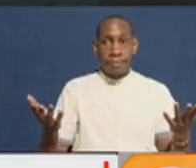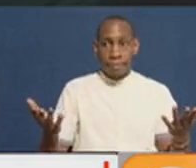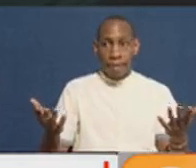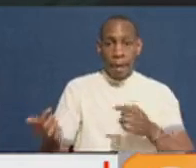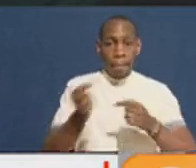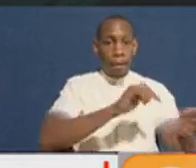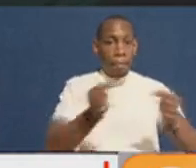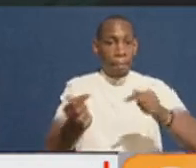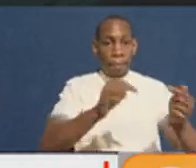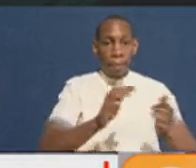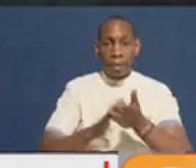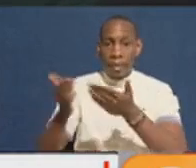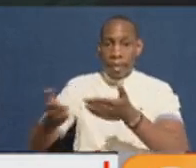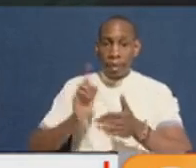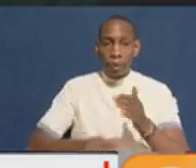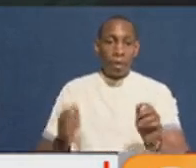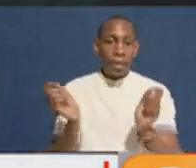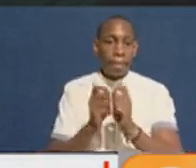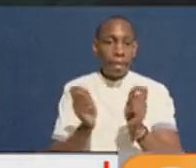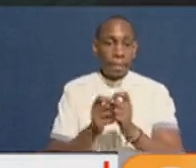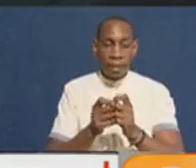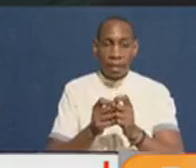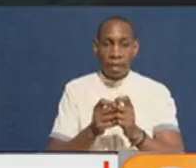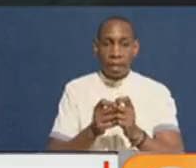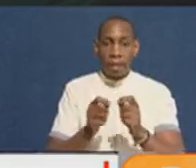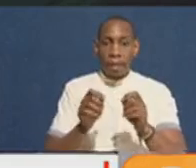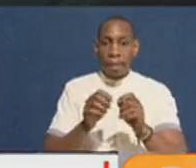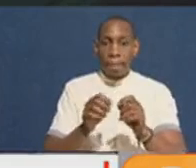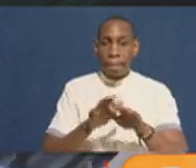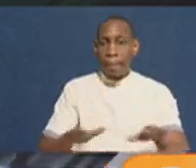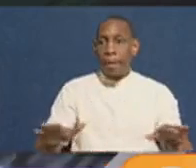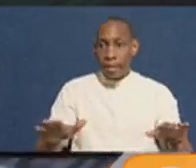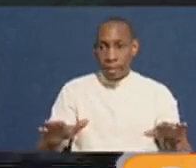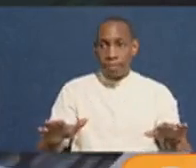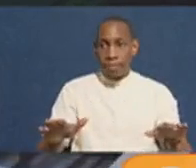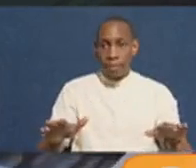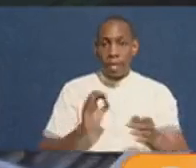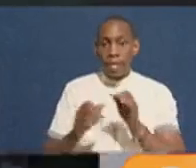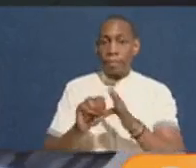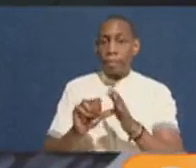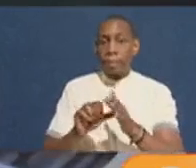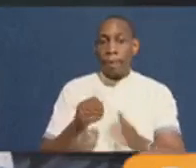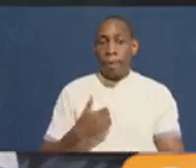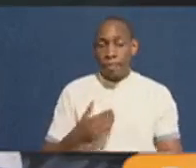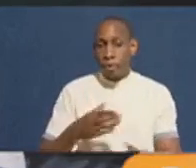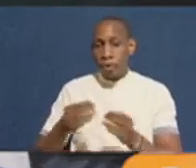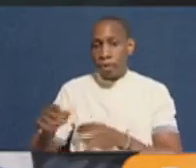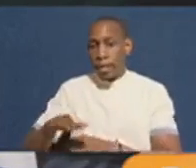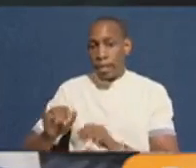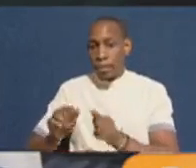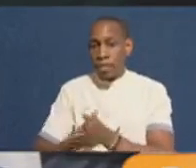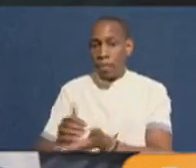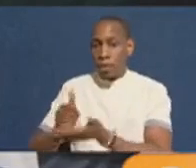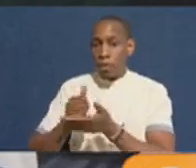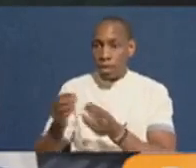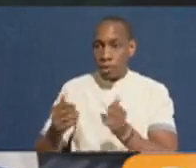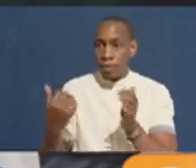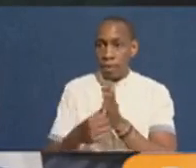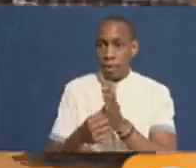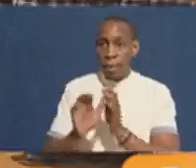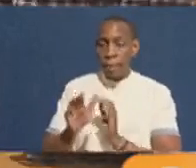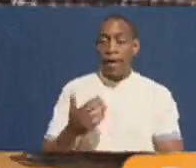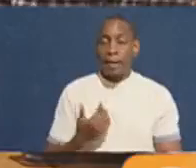Vita inaleta uchungu ambao utaisha. Kama kuna shinda, enda mahali unaweza saidiwa kutatua shinda zile